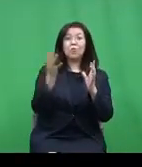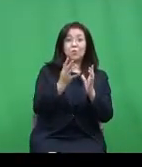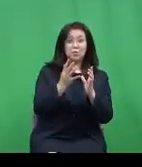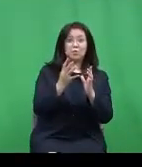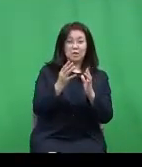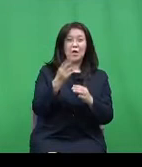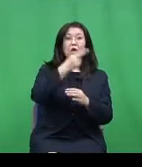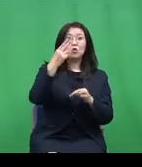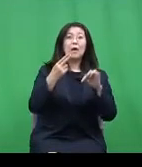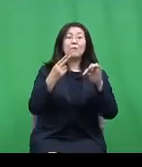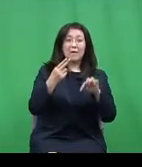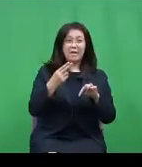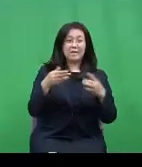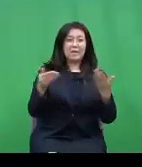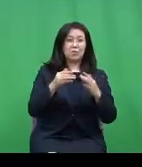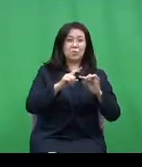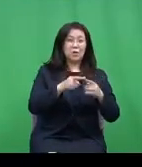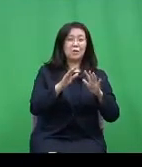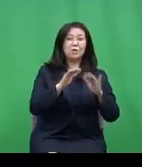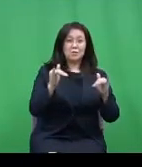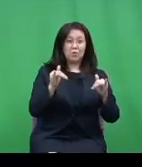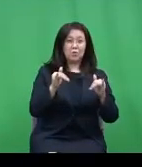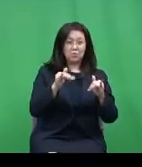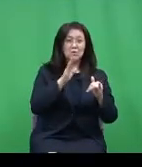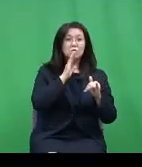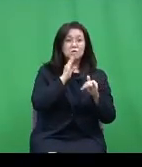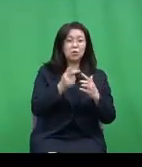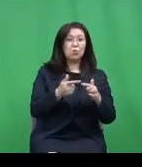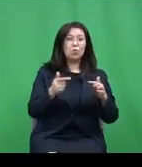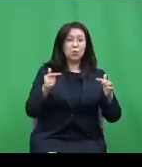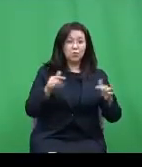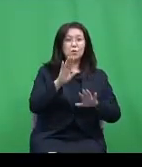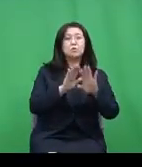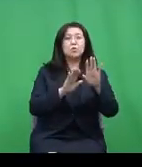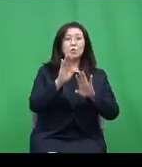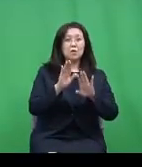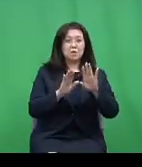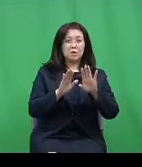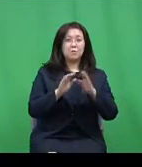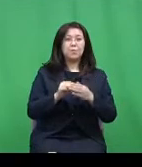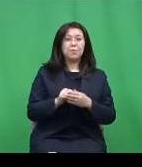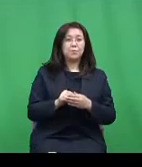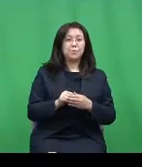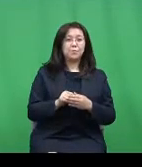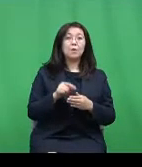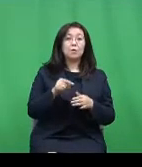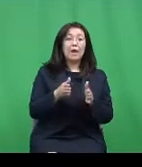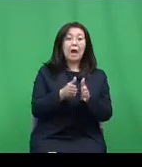ールに来て、でそういう中で富山で就職する人なんかも現実に出てきたと。これやっぱり